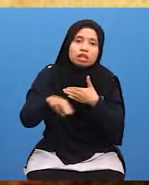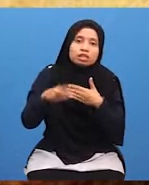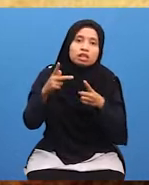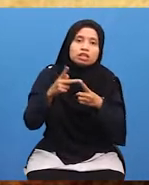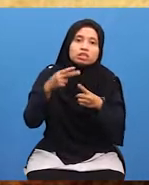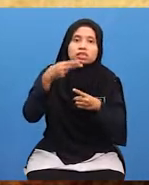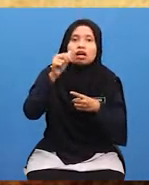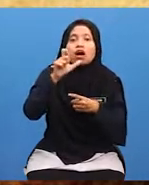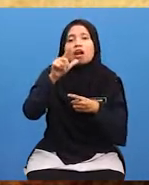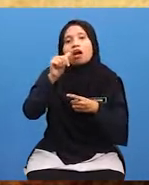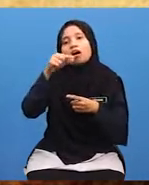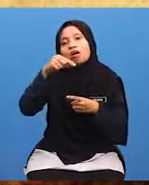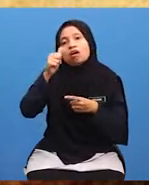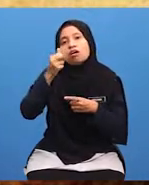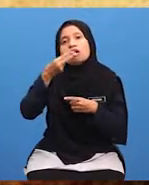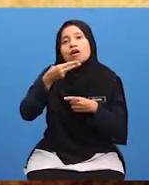halaqah pengajian.